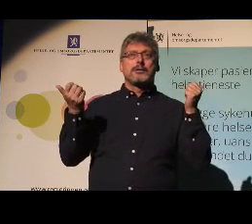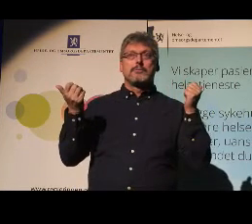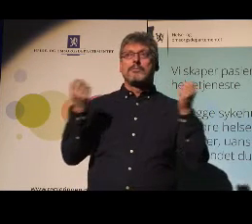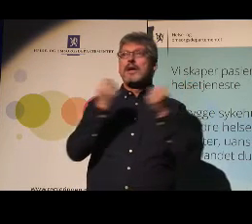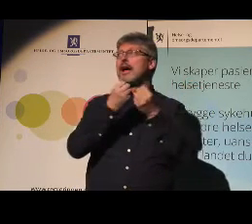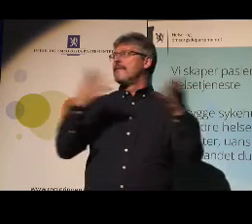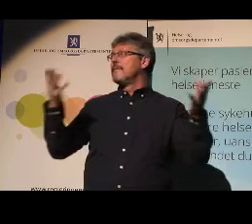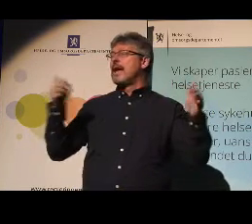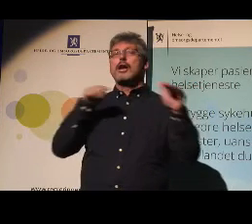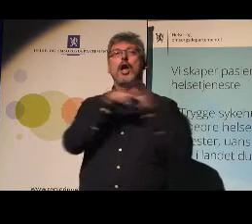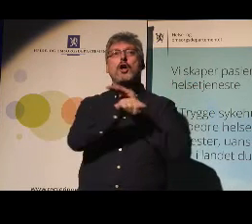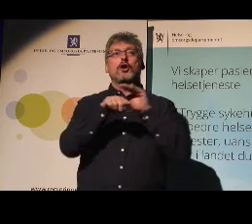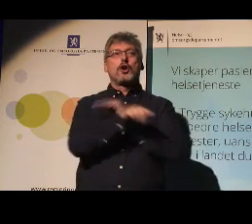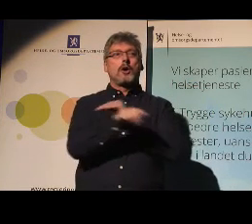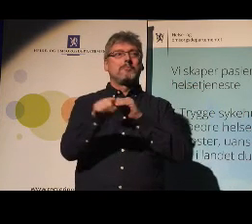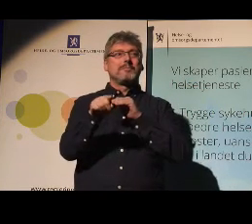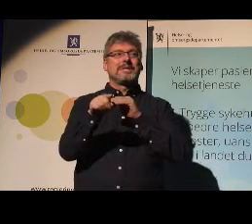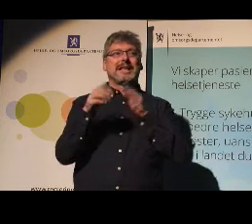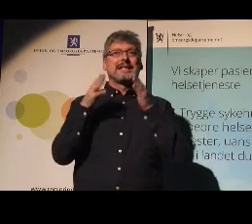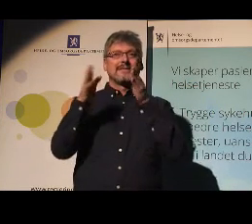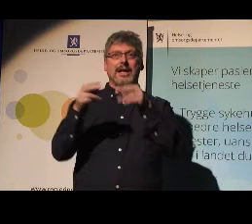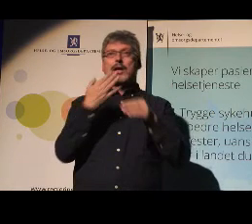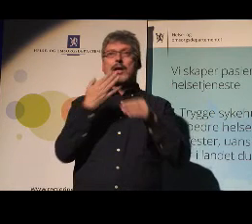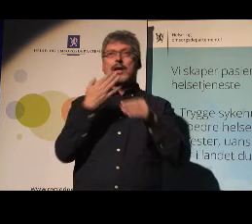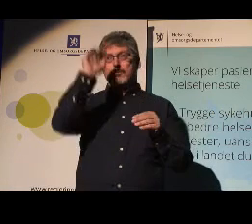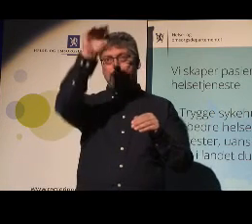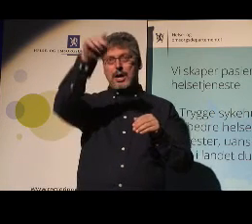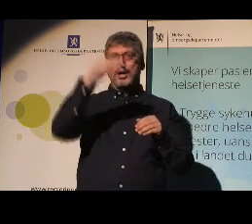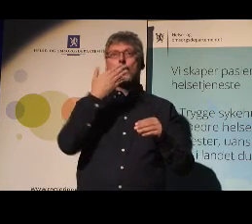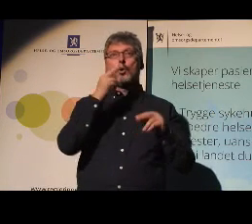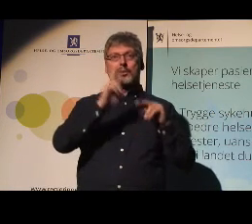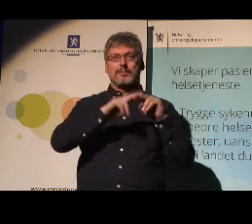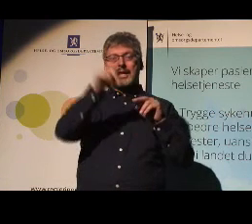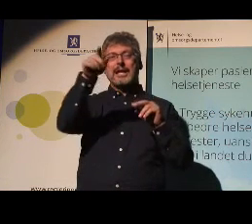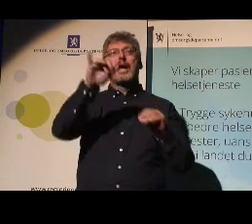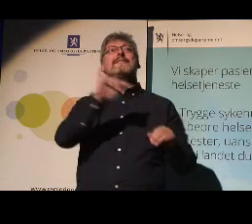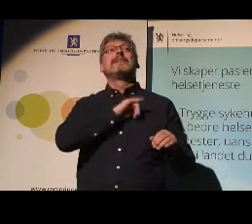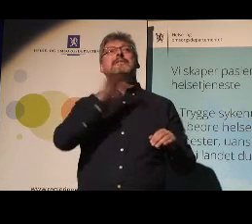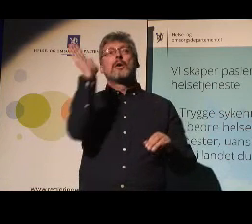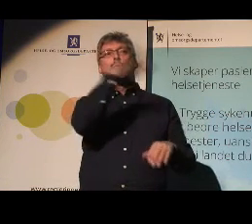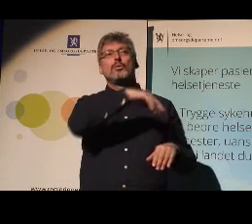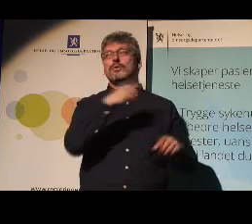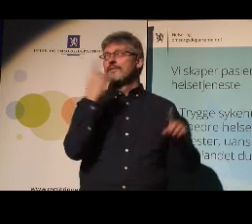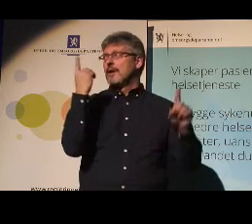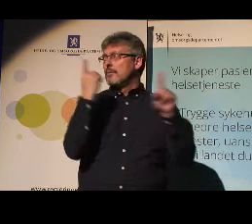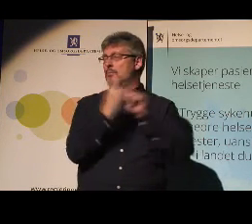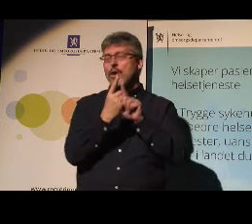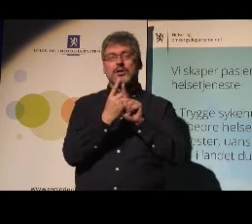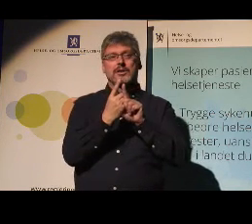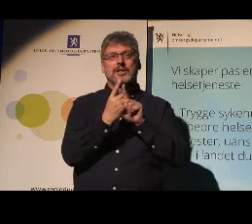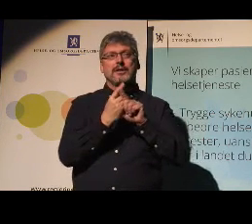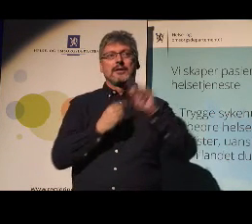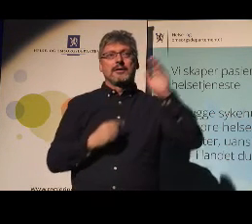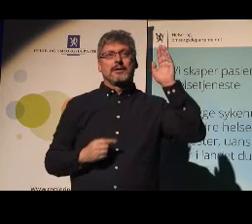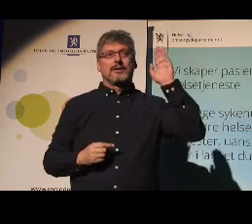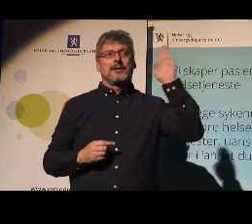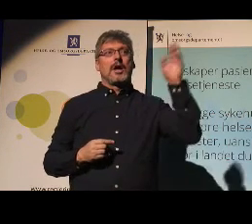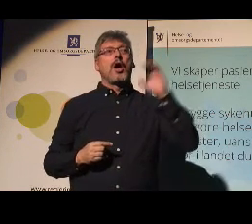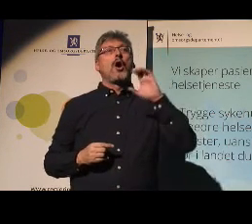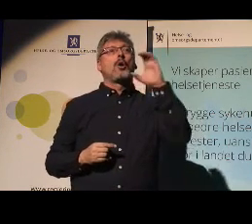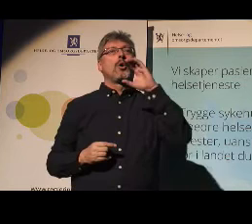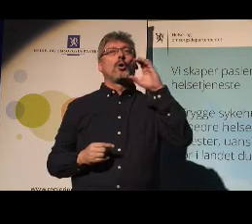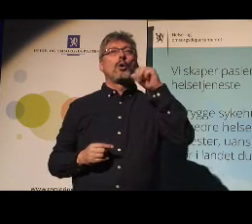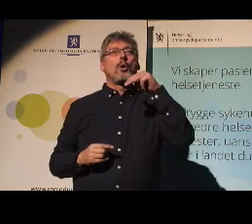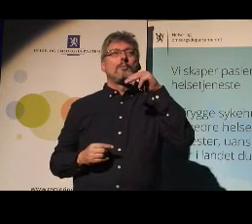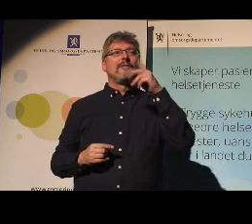flere rømningsveier bak som godt merket. Og hvis vi skal ut, så skal vi møte foran komforthotellet